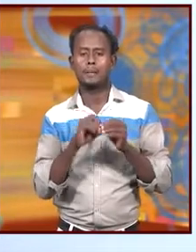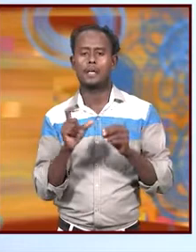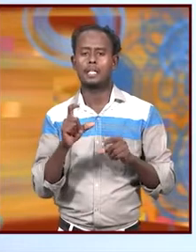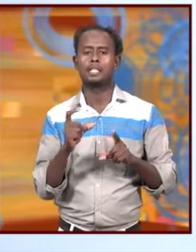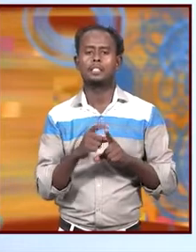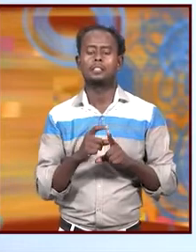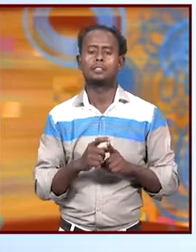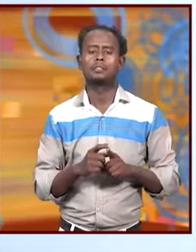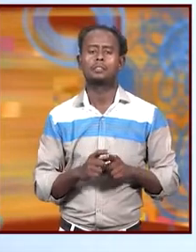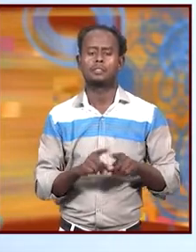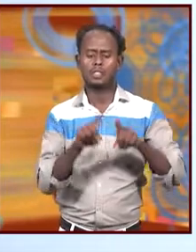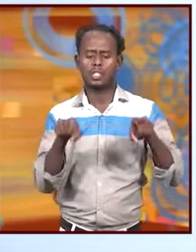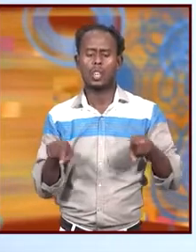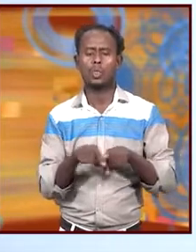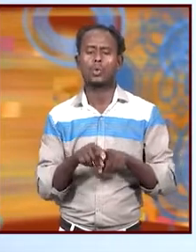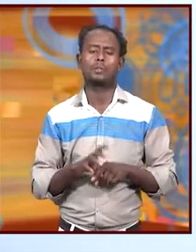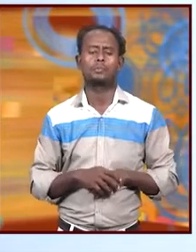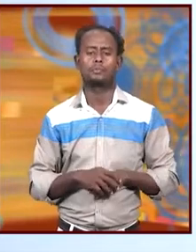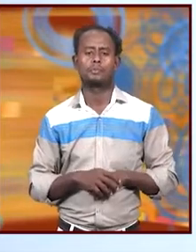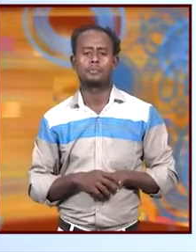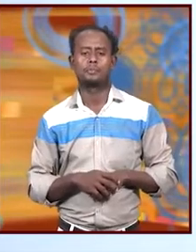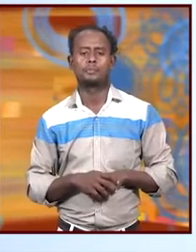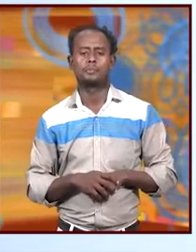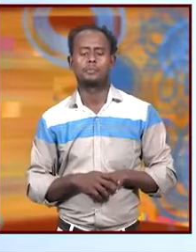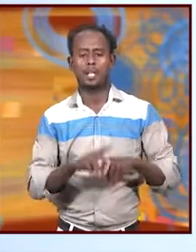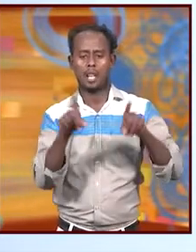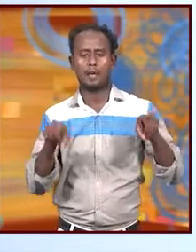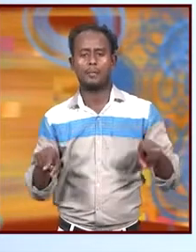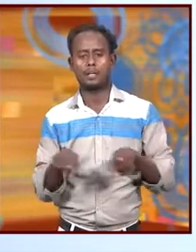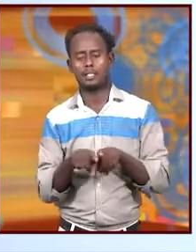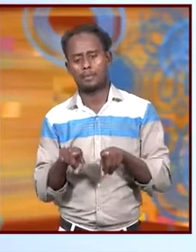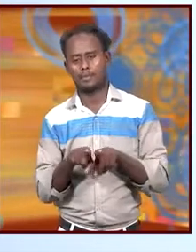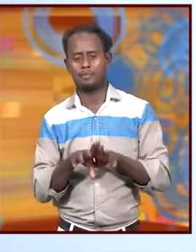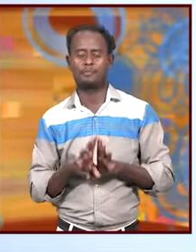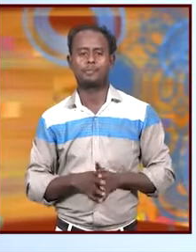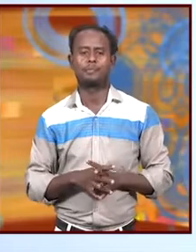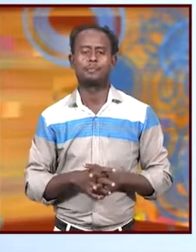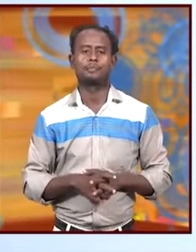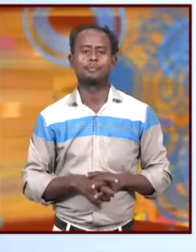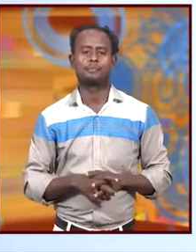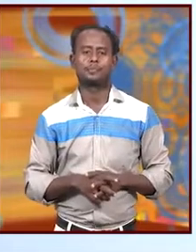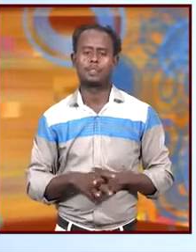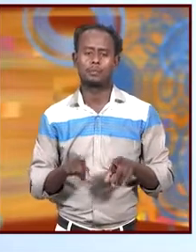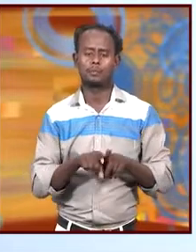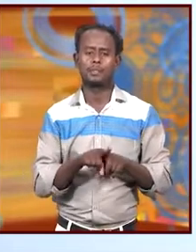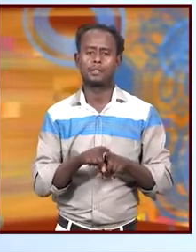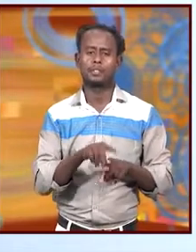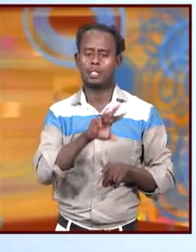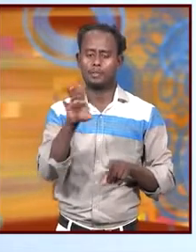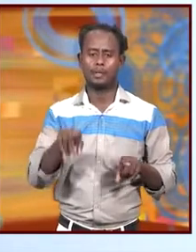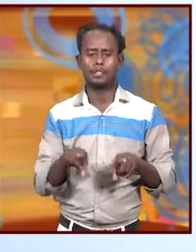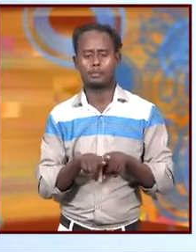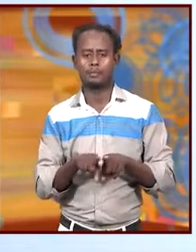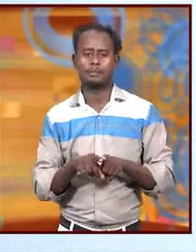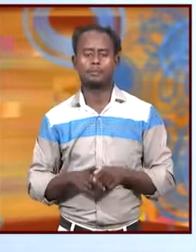ABCD என்பது சதுரமாக எடுத்துக்கொள்ளப்பட்டிருக்கிறது. ஏனென்றால் எல்லா பக்கங்களும் சமம், சதுரத்தின் பண்பின்படி எல்லா